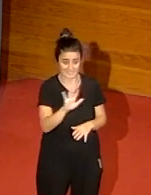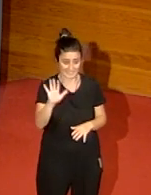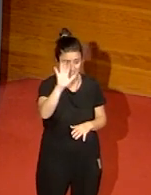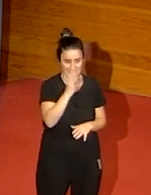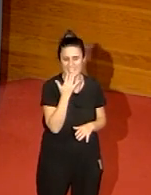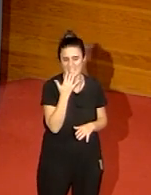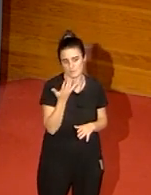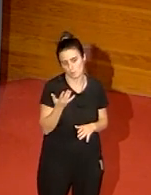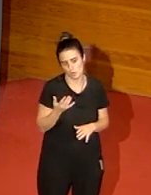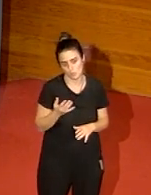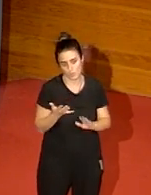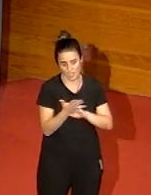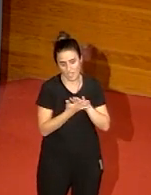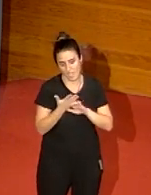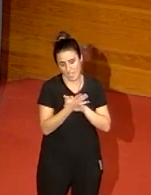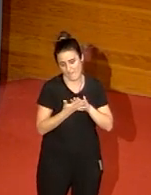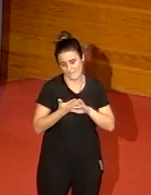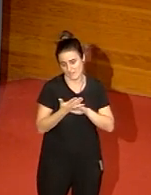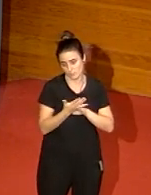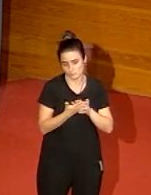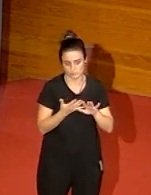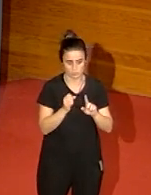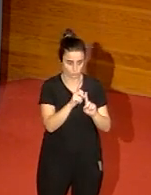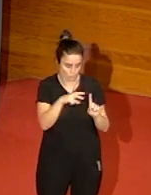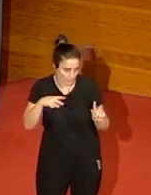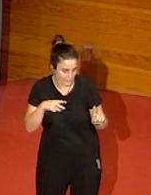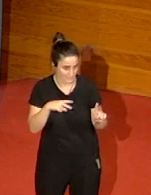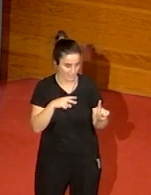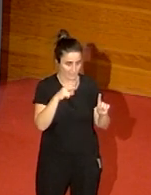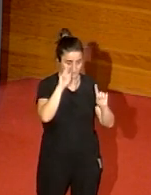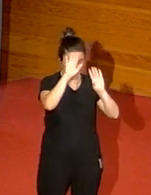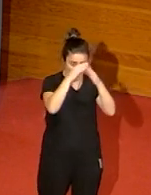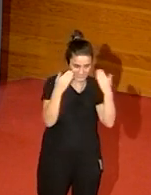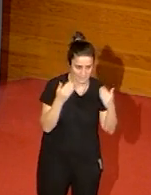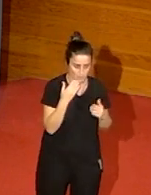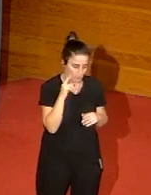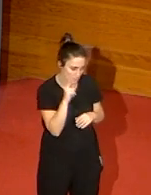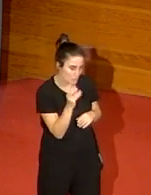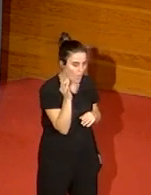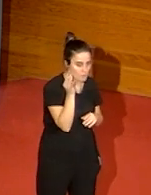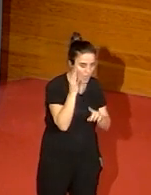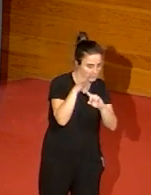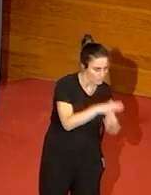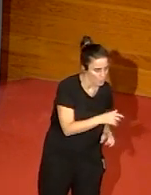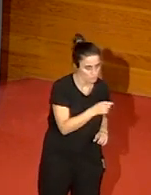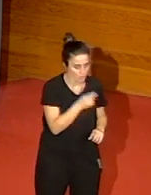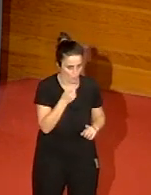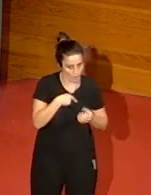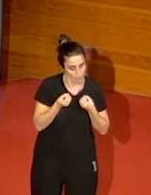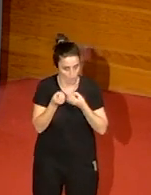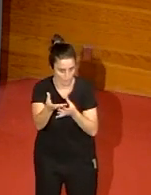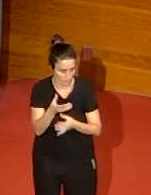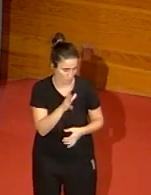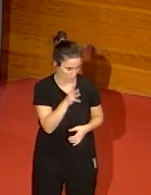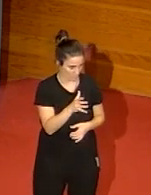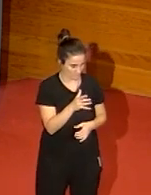emakumearen zapalkuntzaren gan ikuspegia Afganistanera joaten garen ero. Ze afganiarra askok esaten digute, hau